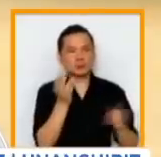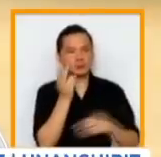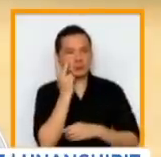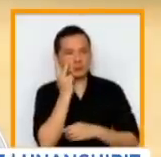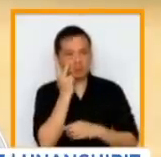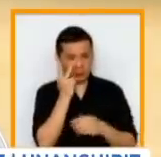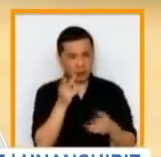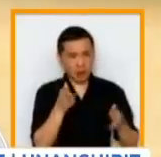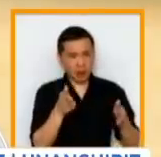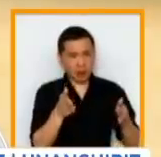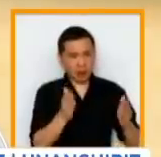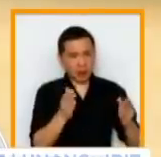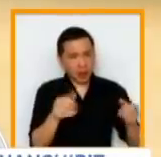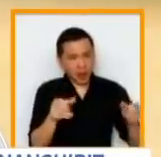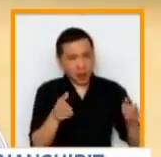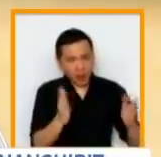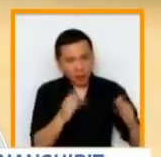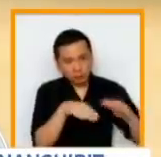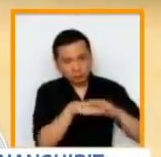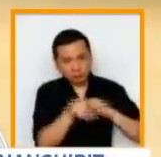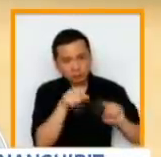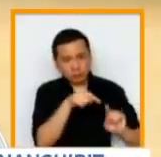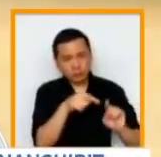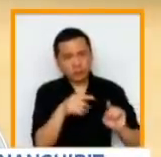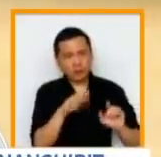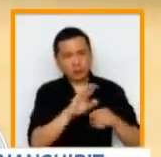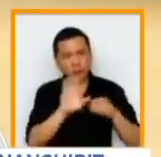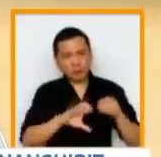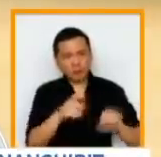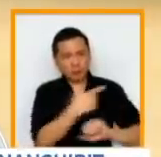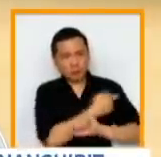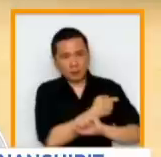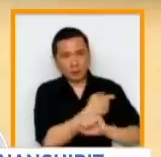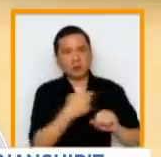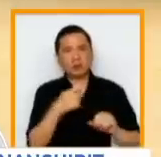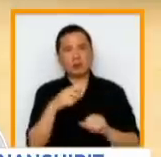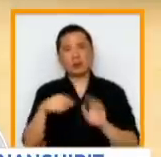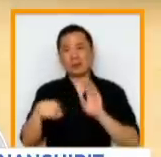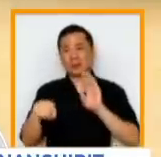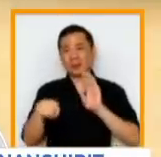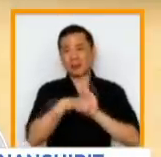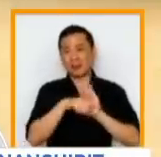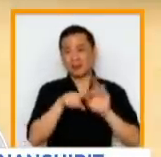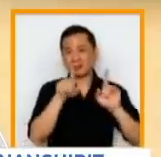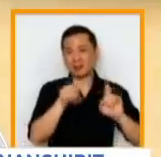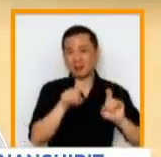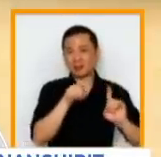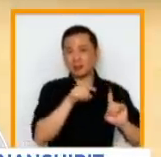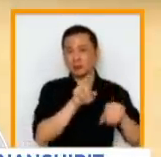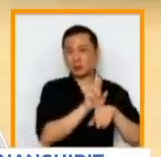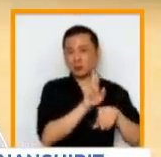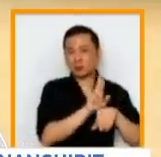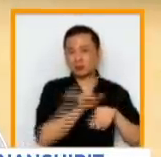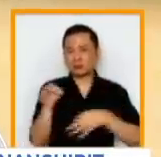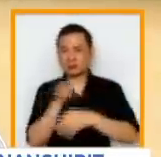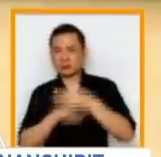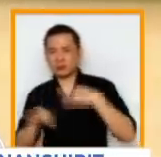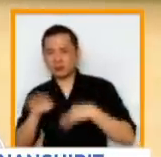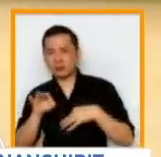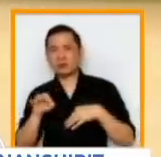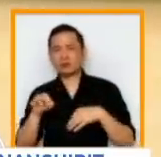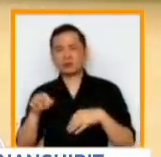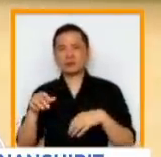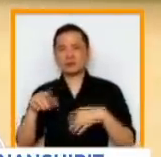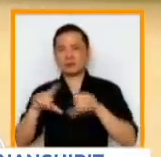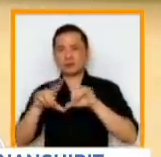vaccinated at gawing pamalit ang vaccination card sa negatibong RT-PCR test bilang requirement. Yan ang unang balita ng